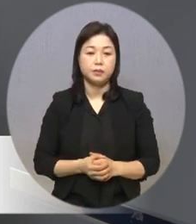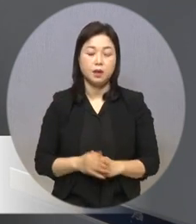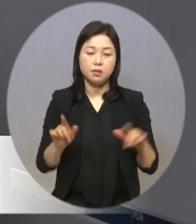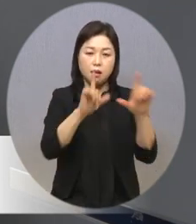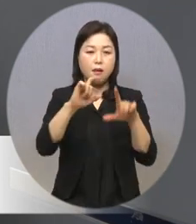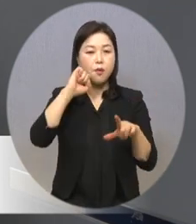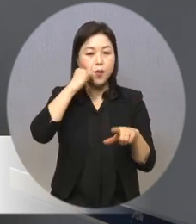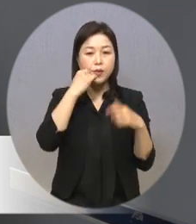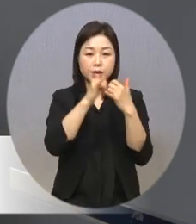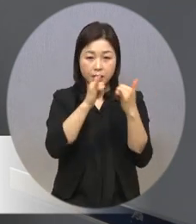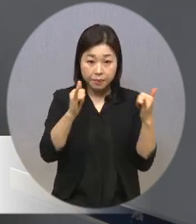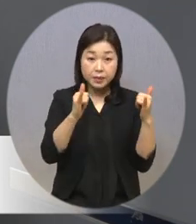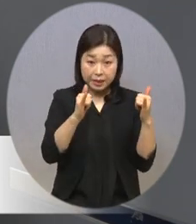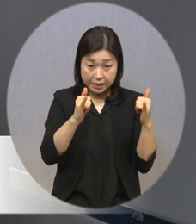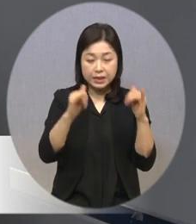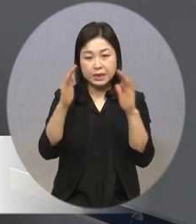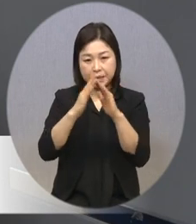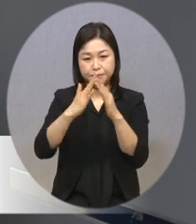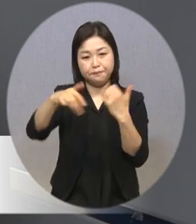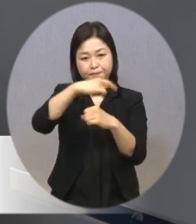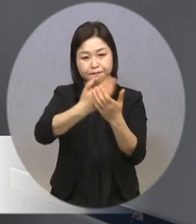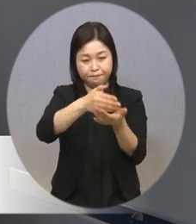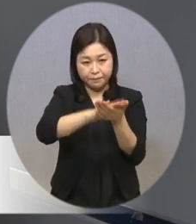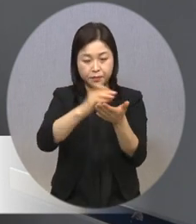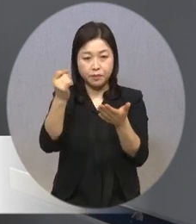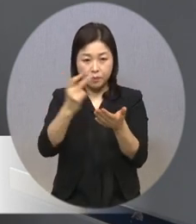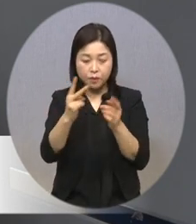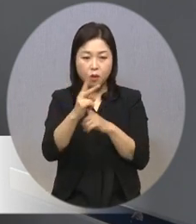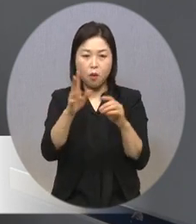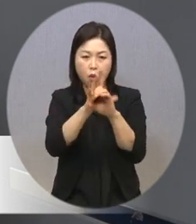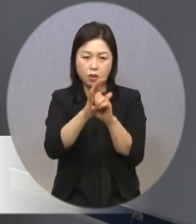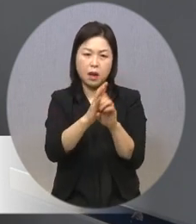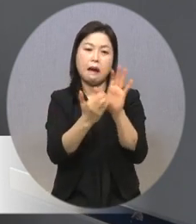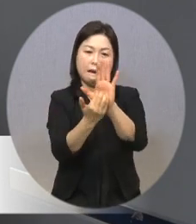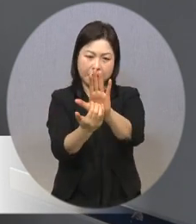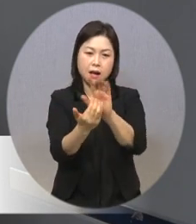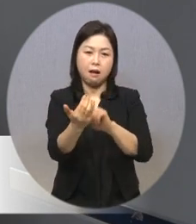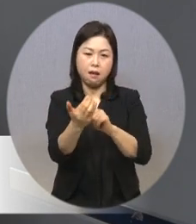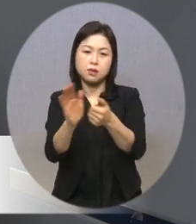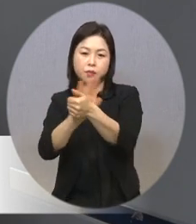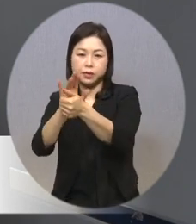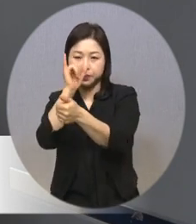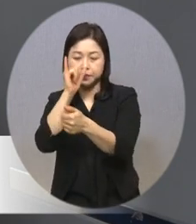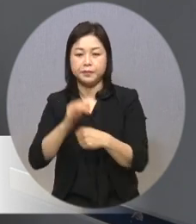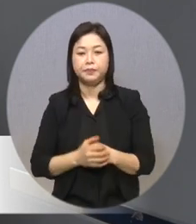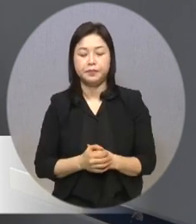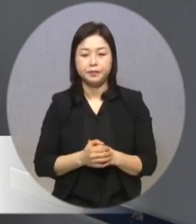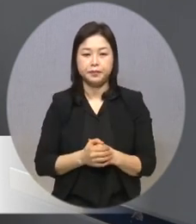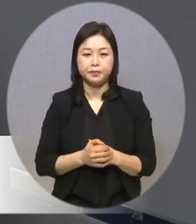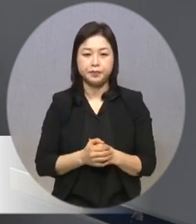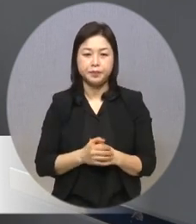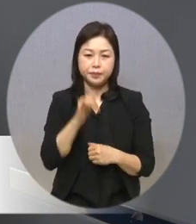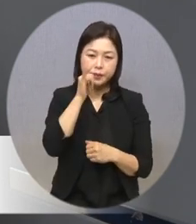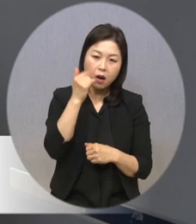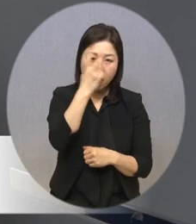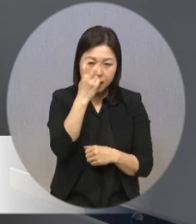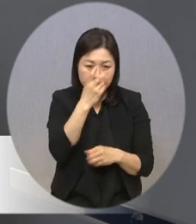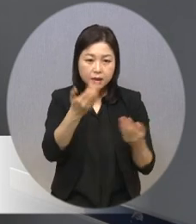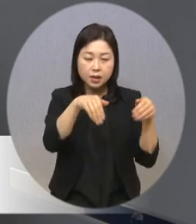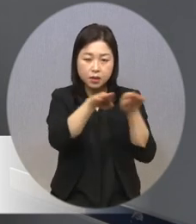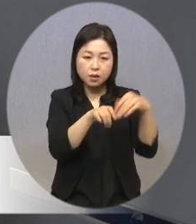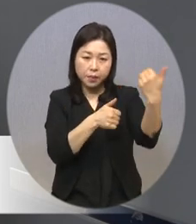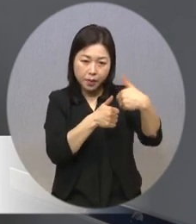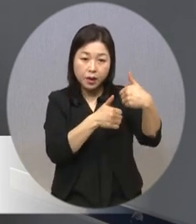취약계층에 있는 주거환경 개선 서비스 및 방역 서비스를 진행하고 있습니다. 이번에는 중독관리센터에서